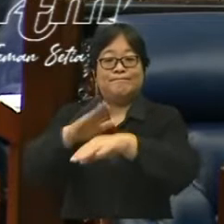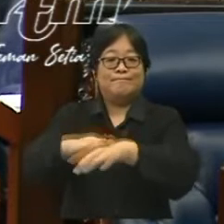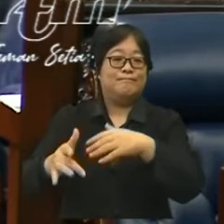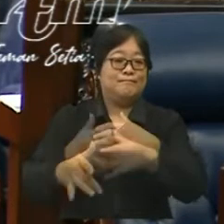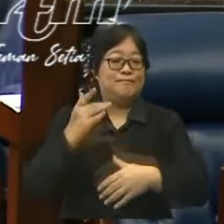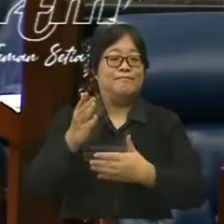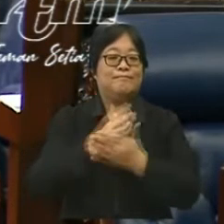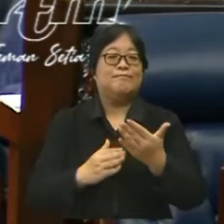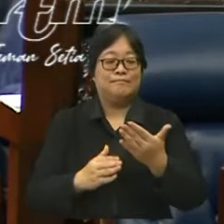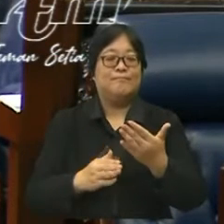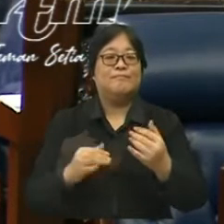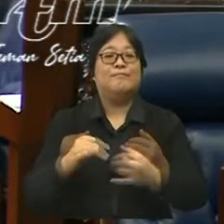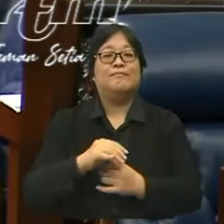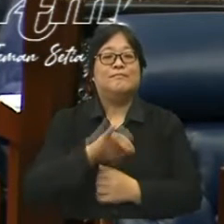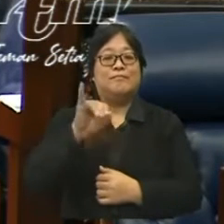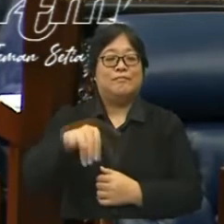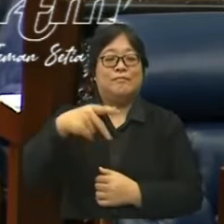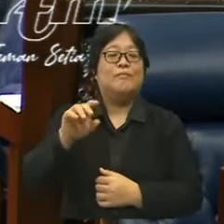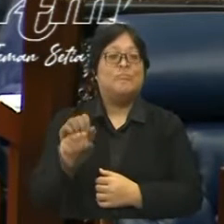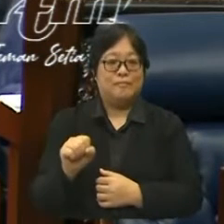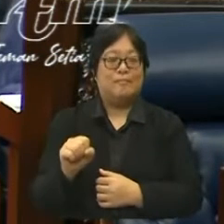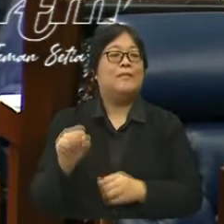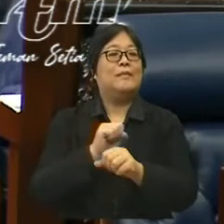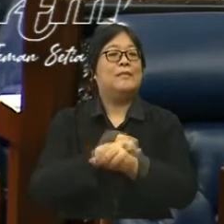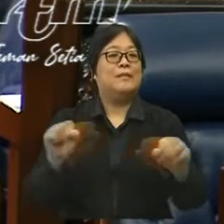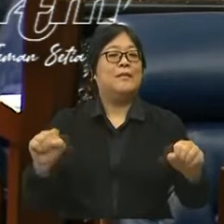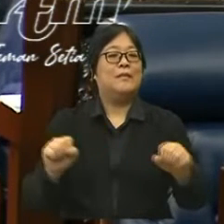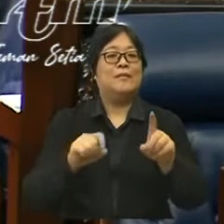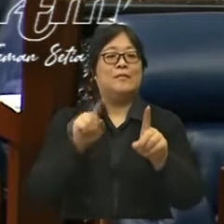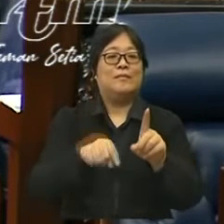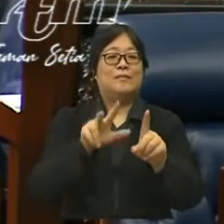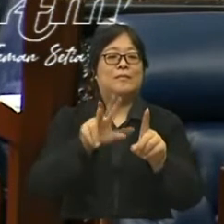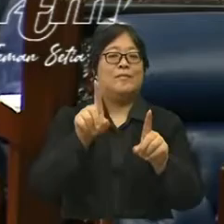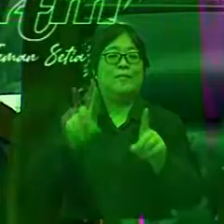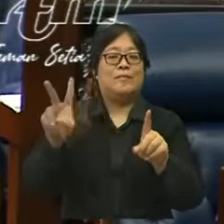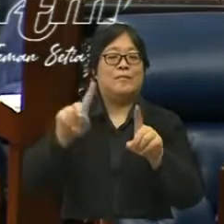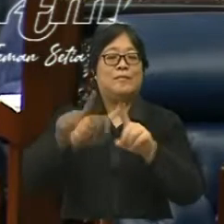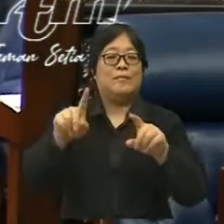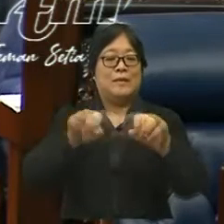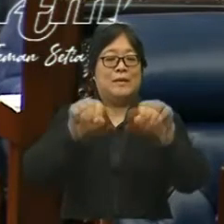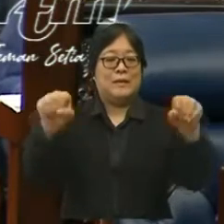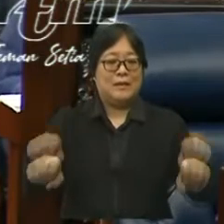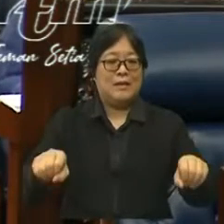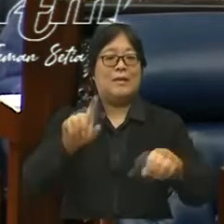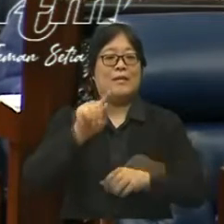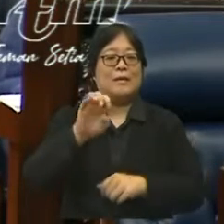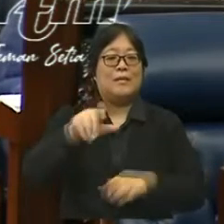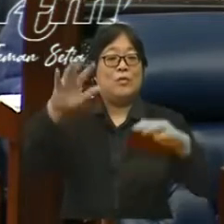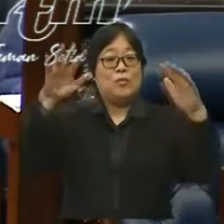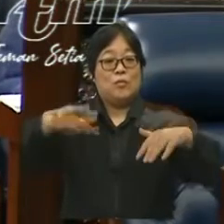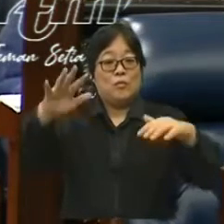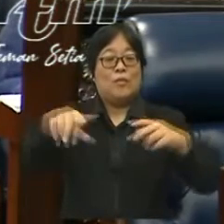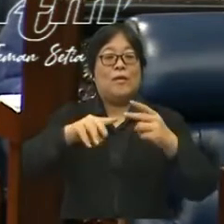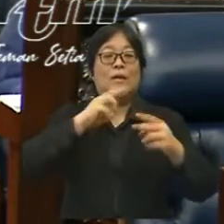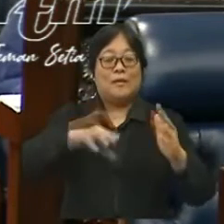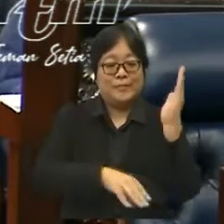awal, pihak Jabatan Pengairan dan Saliran JPS telah bersedia dengan 1,312 buah stesen telemetri hujan